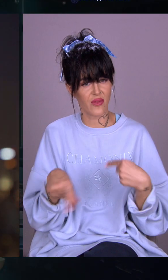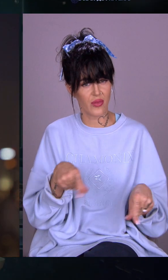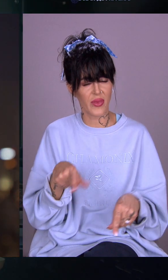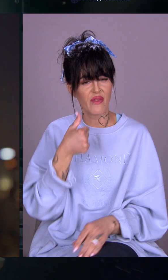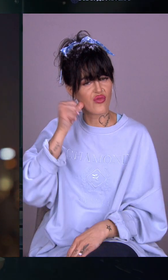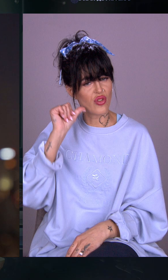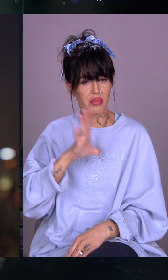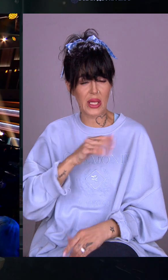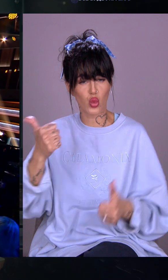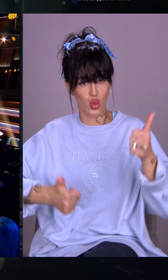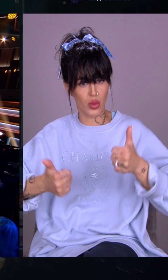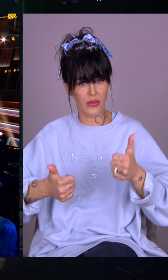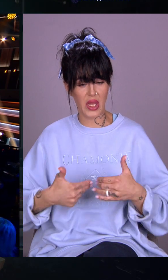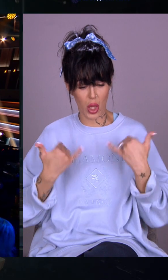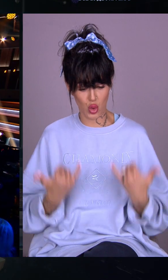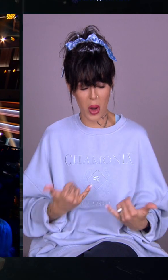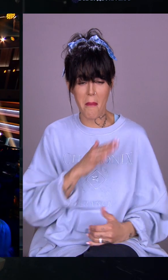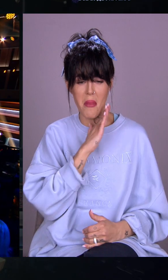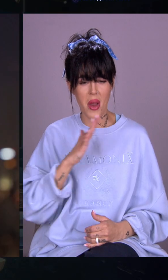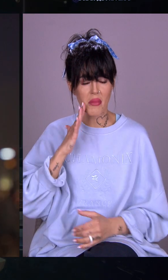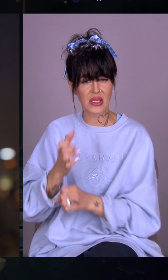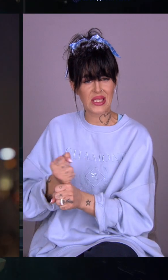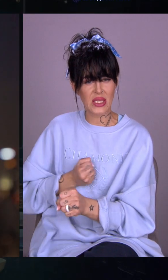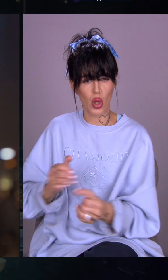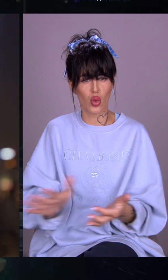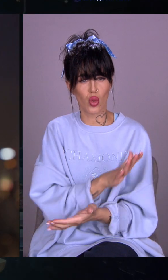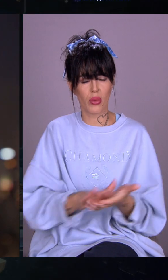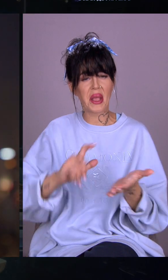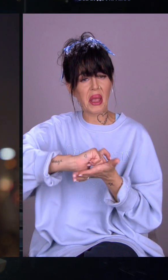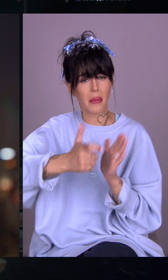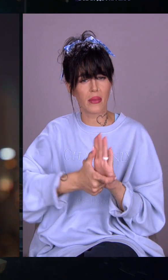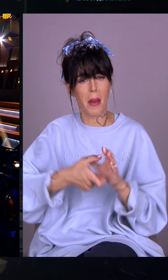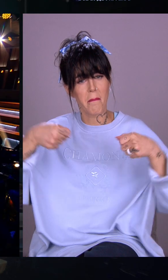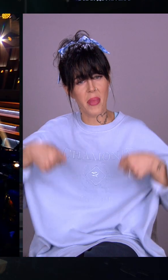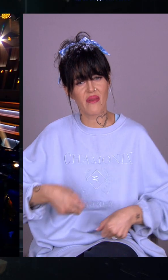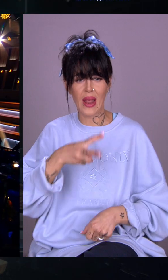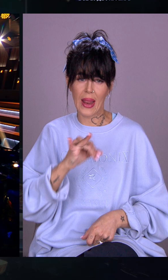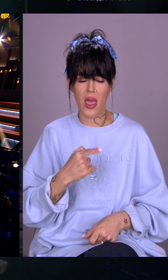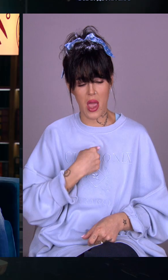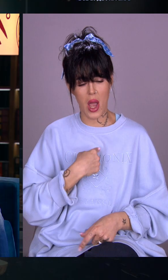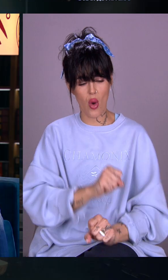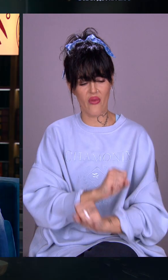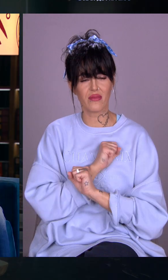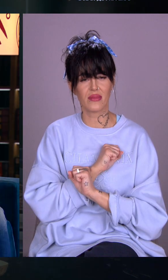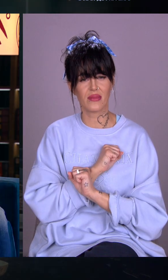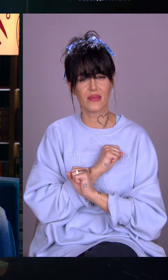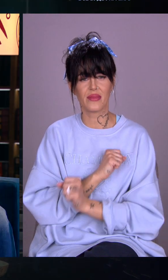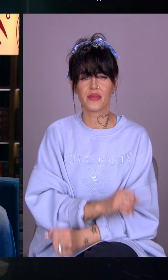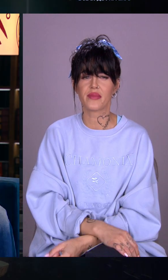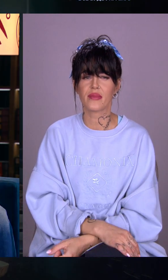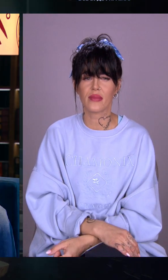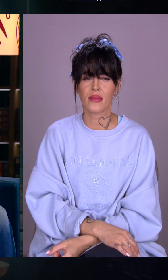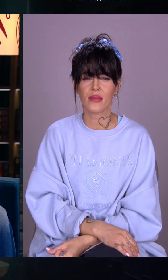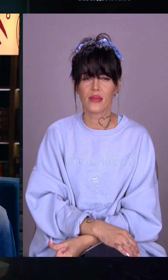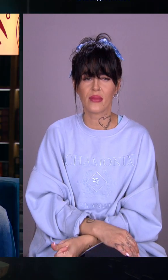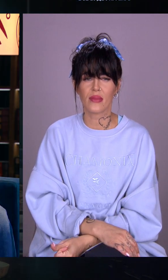був турнір, а сьогодні мене мама змушує прибирати в кімнаті. Чи маю я право на відпочинок? Залежить від того, за яку